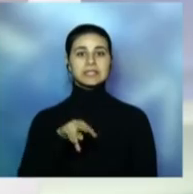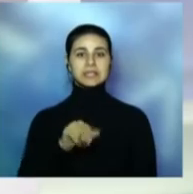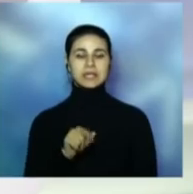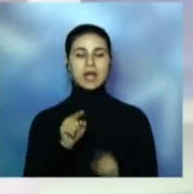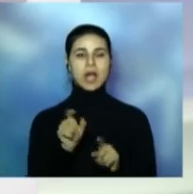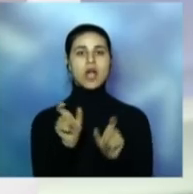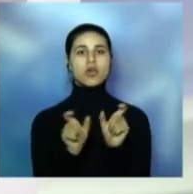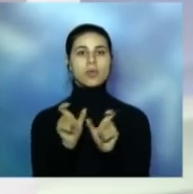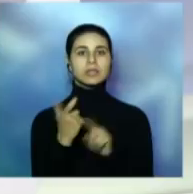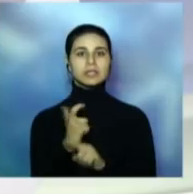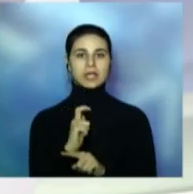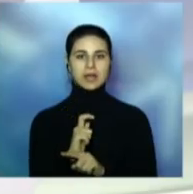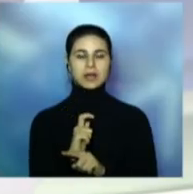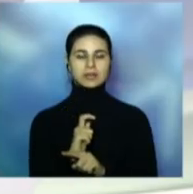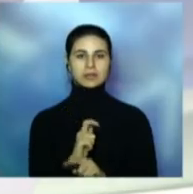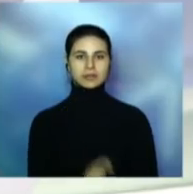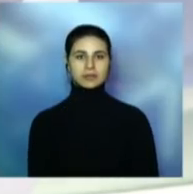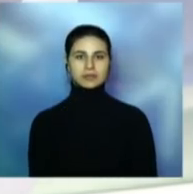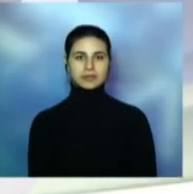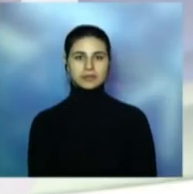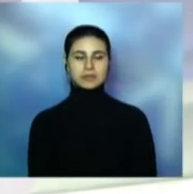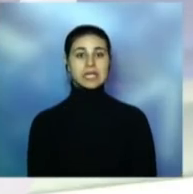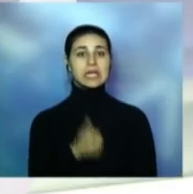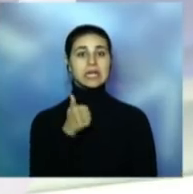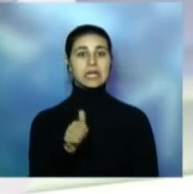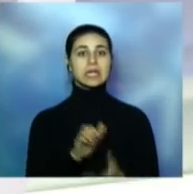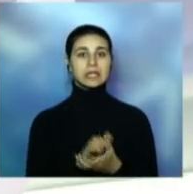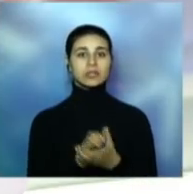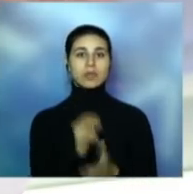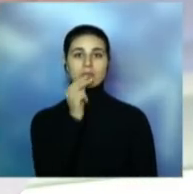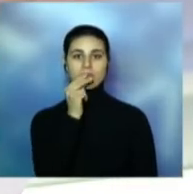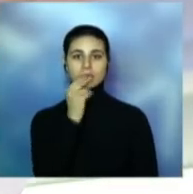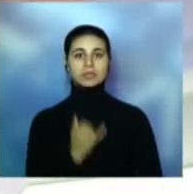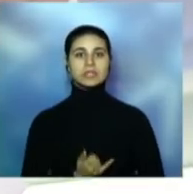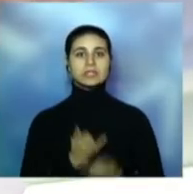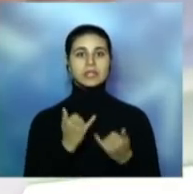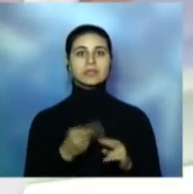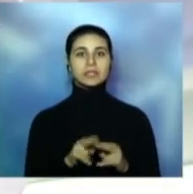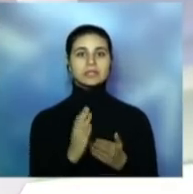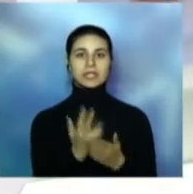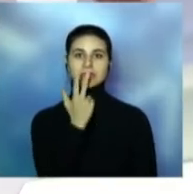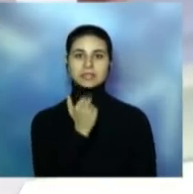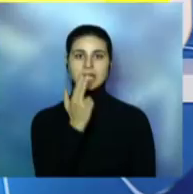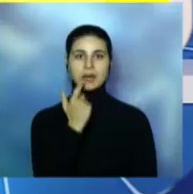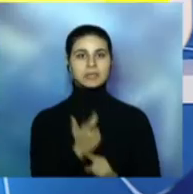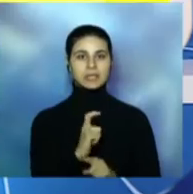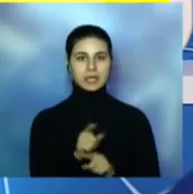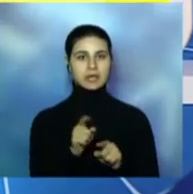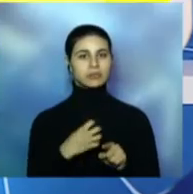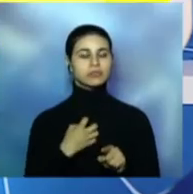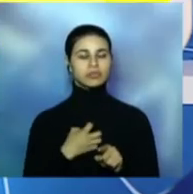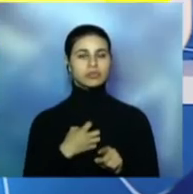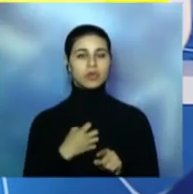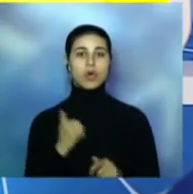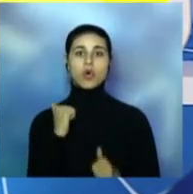ცილოვან კომპონენტში მე თქვენ ძალიან კარგად ნაცნობ პროდუქტს თავაზობთ, ეს არის წაბლი. წაბლი არის სეზონური.